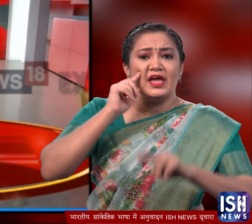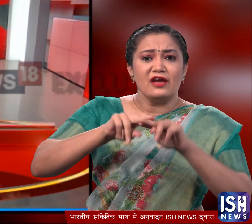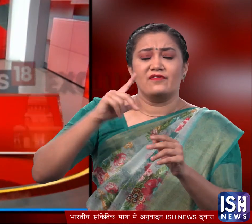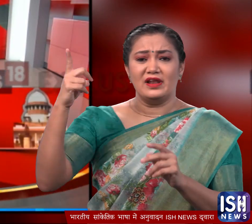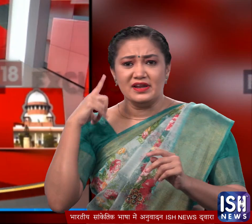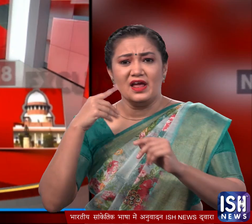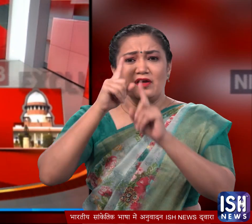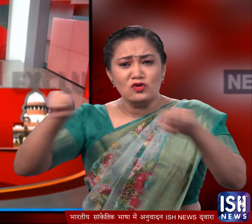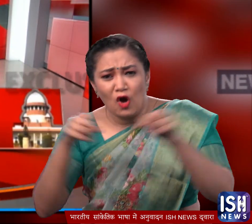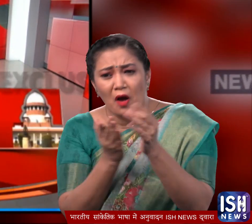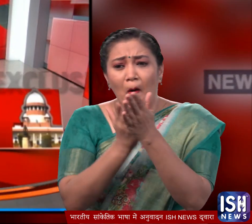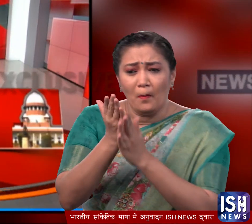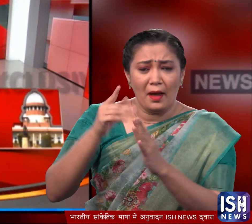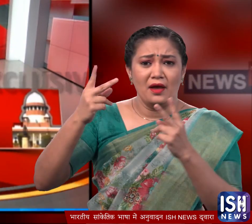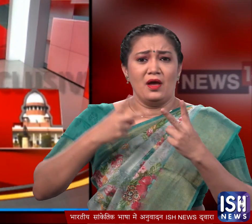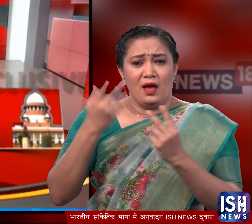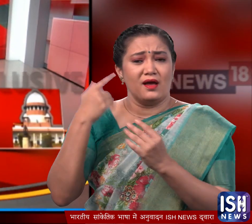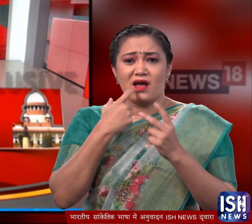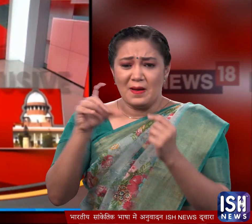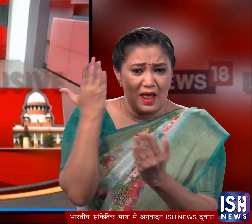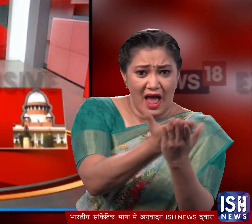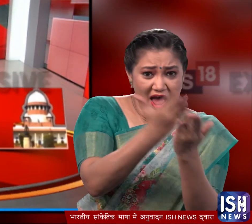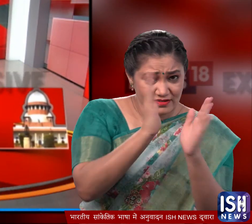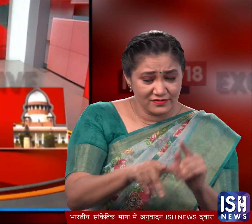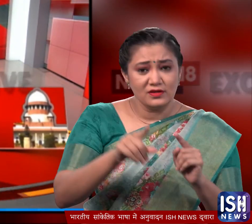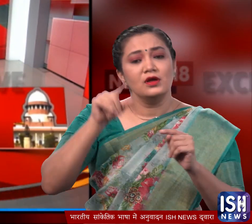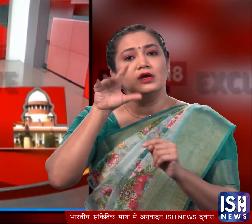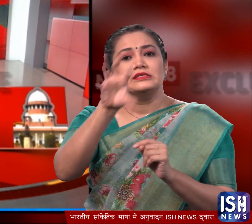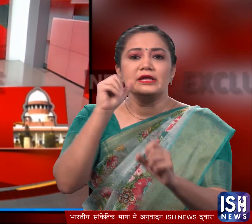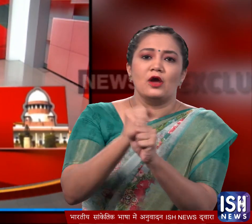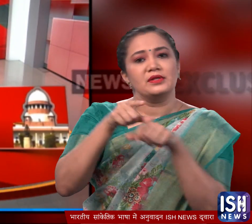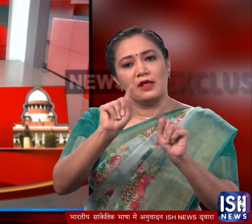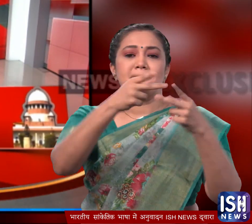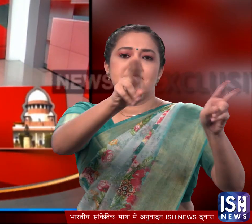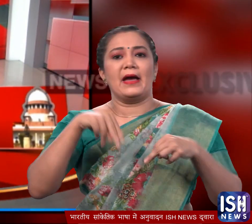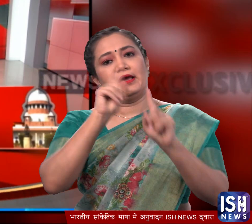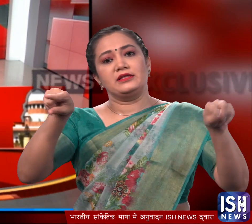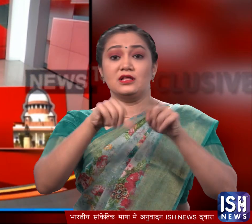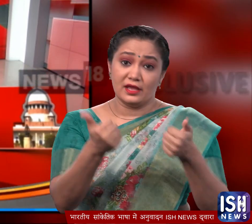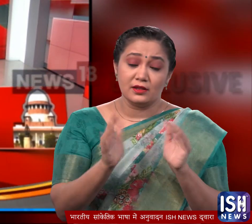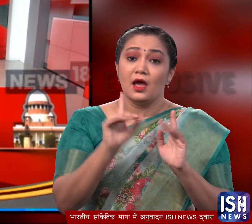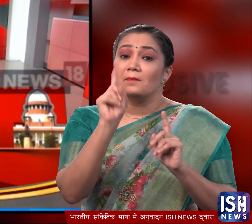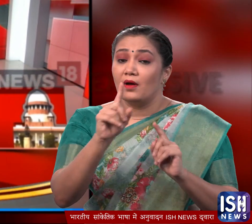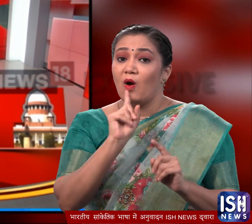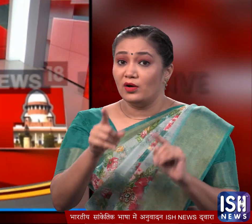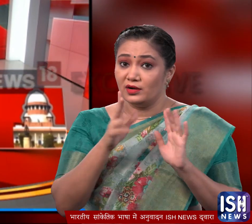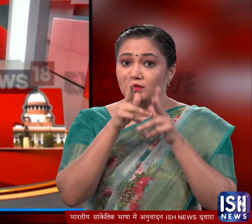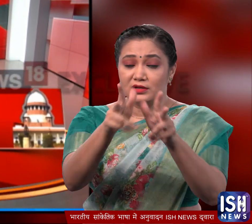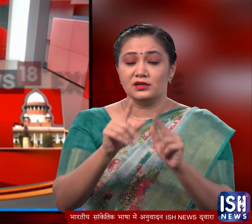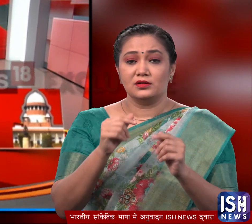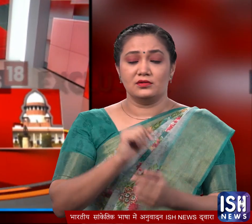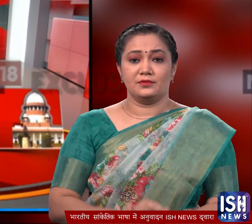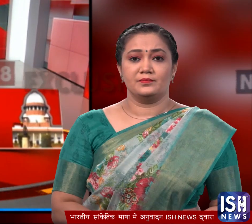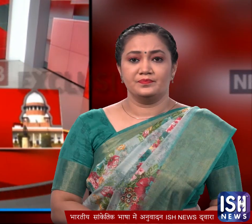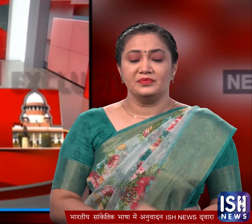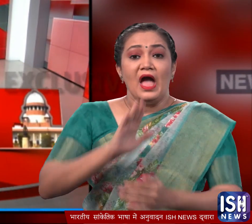अगर नेताओं के खिलाफ गलत भावना की वजह से फर्जी मुकदमे दर्ज हुए हैं तो राज्य सरकार उन्हें वापस ले सकती है। लेकिन निर्देश देते हुए अदालत ने यह